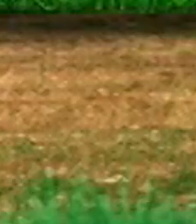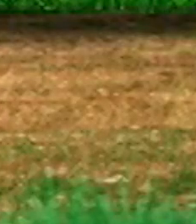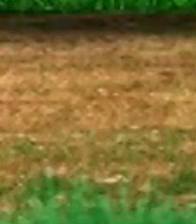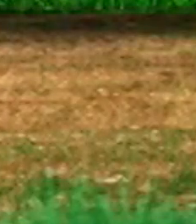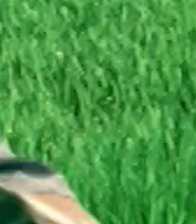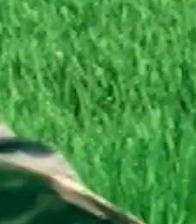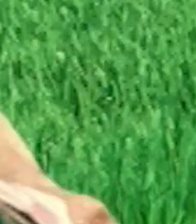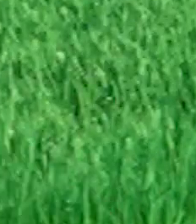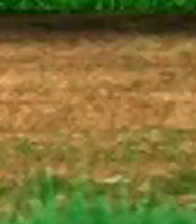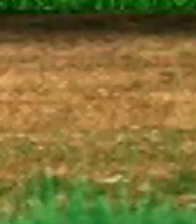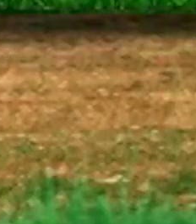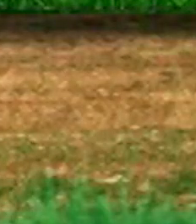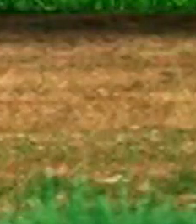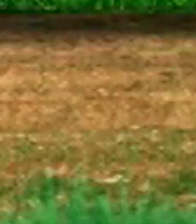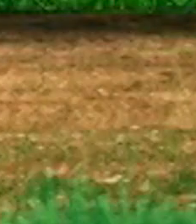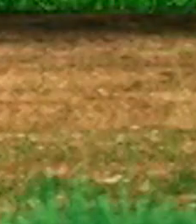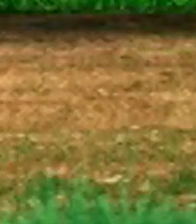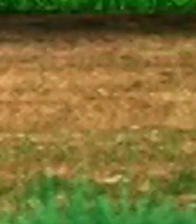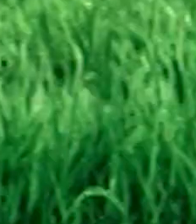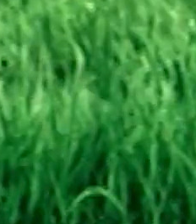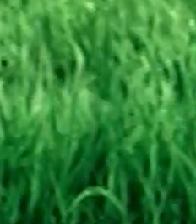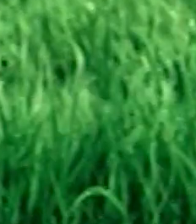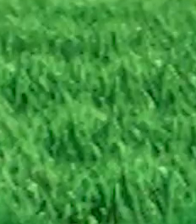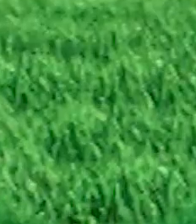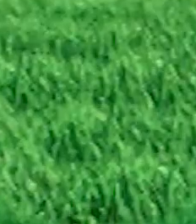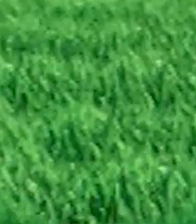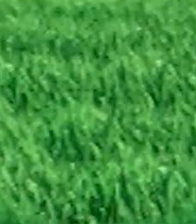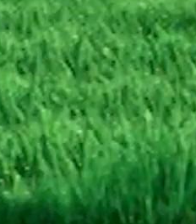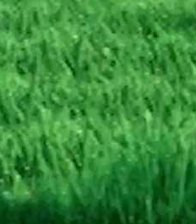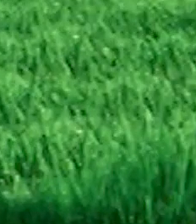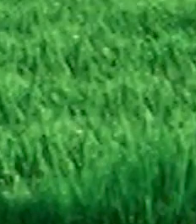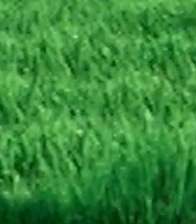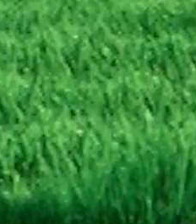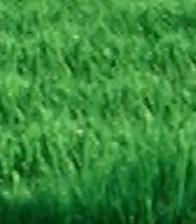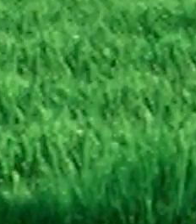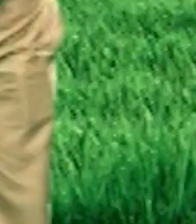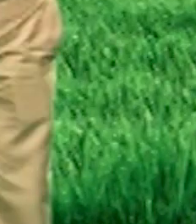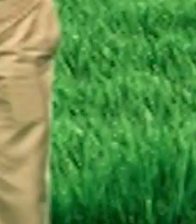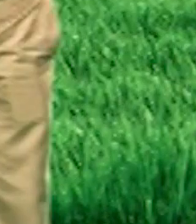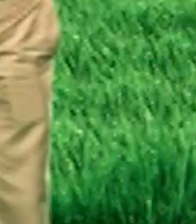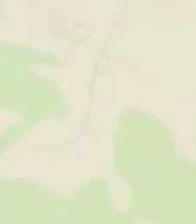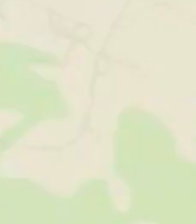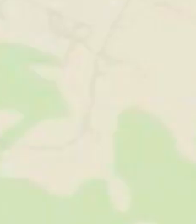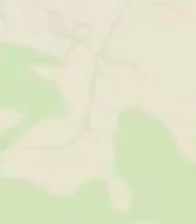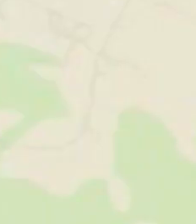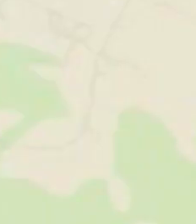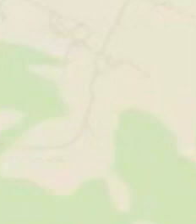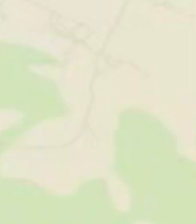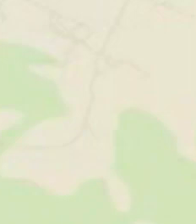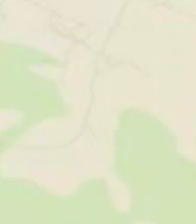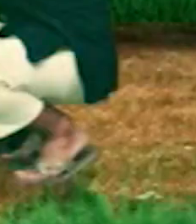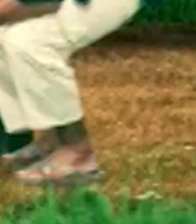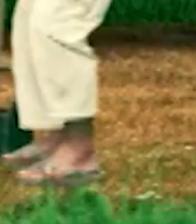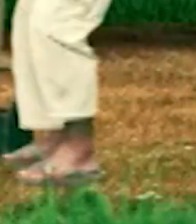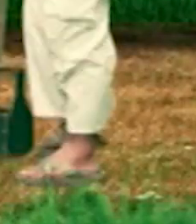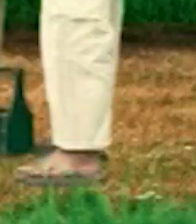ทลุงสุล้มลงญาติรีบโทรหารอพอสตประสานอสมอบตส่งลุงสุไปรอ